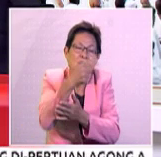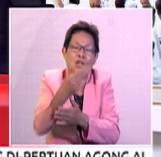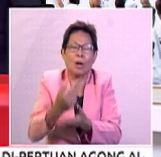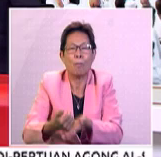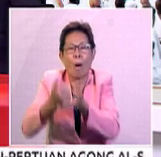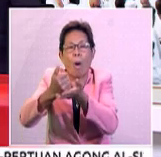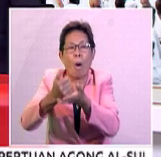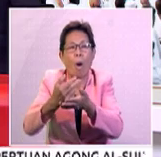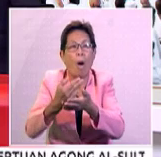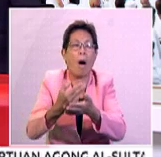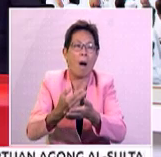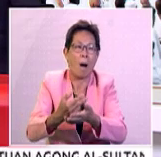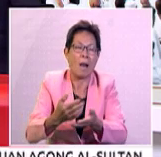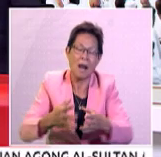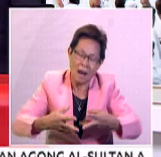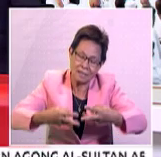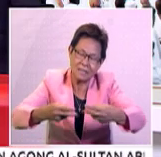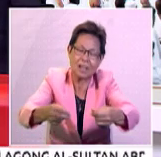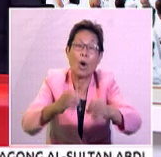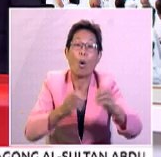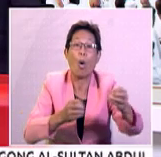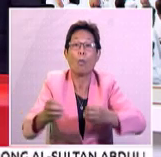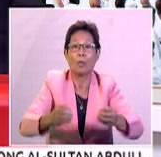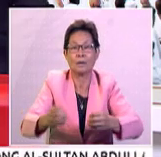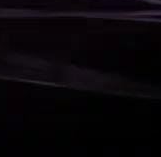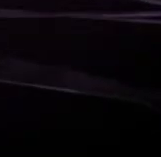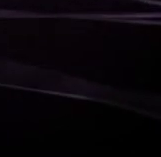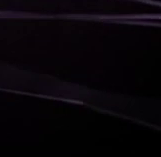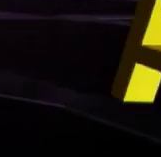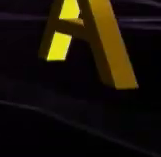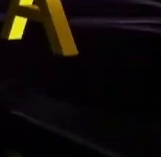operasi haji tahun ini.